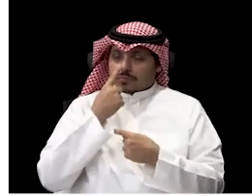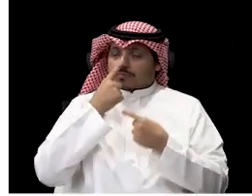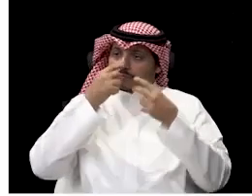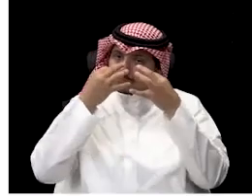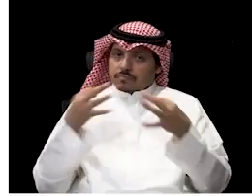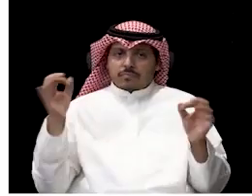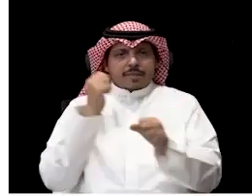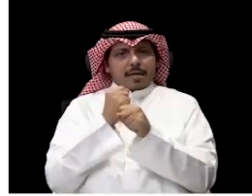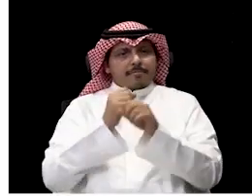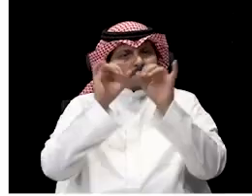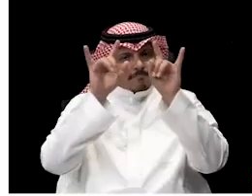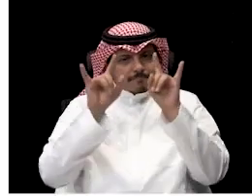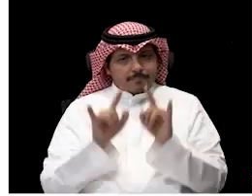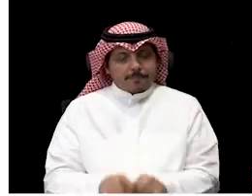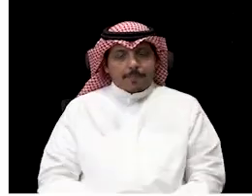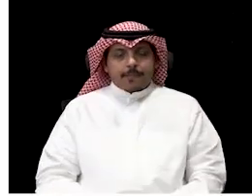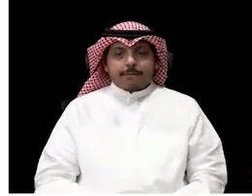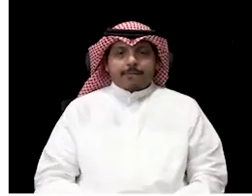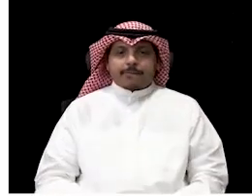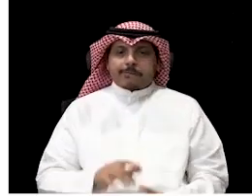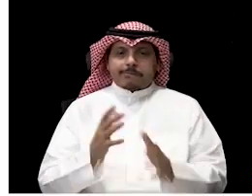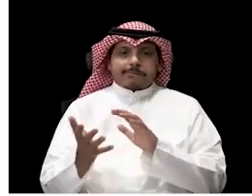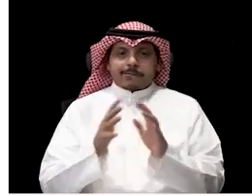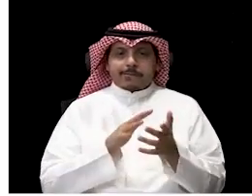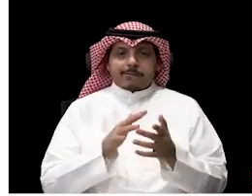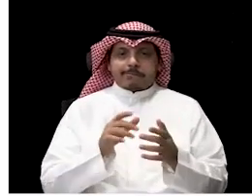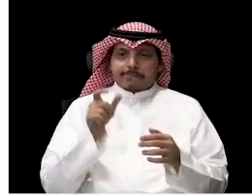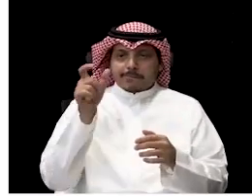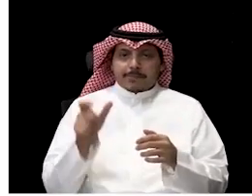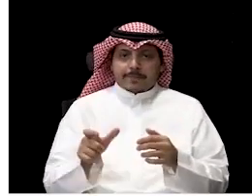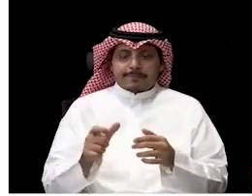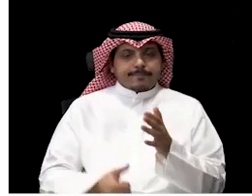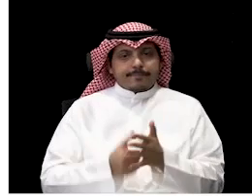هذا بالنسبة إلى ماذا؟ صفات الفرد المنجز.